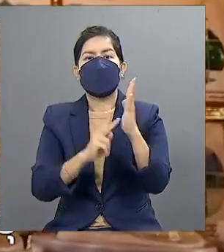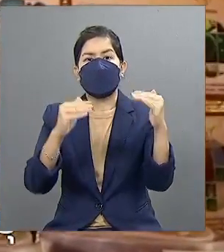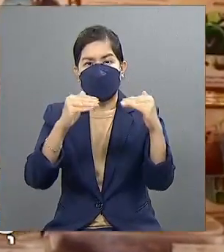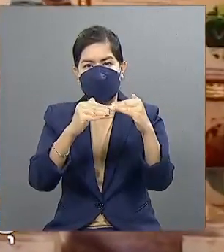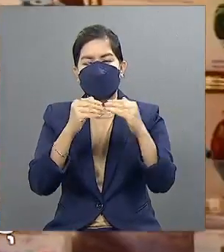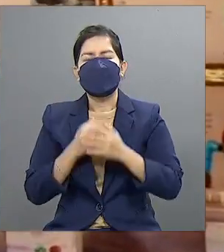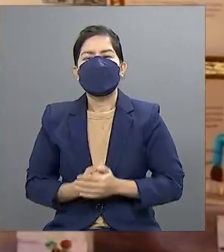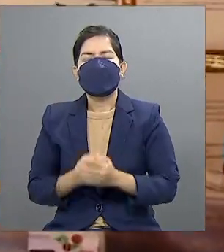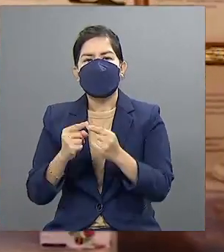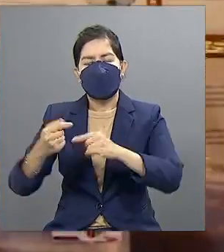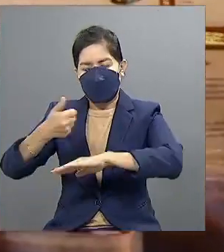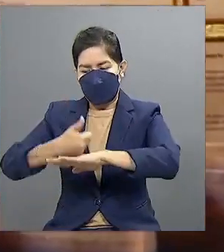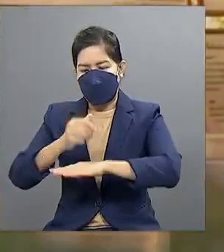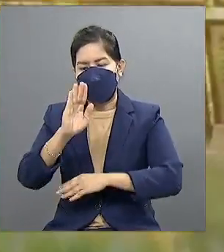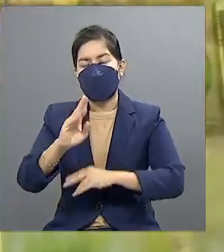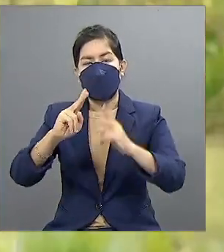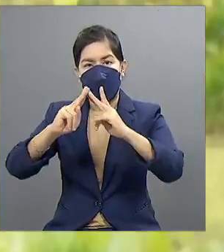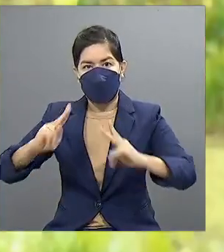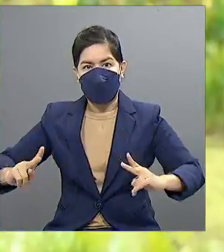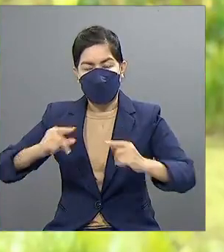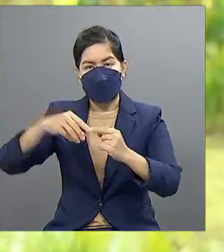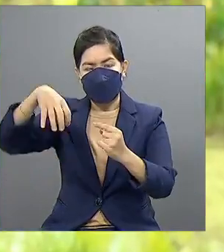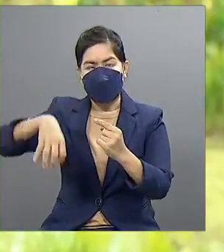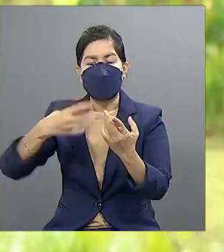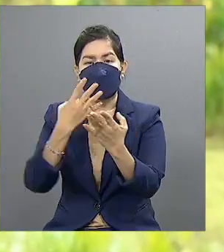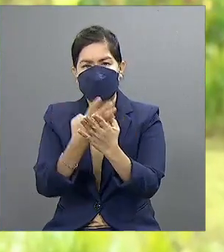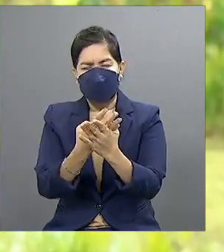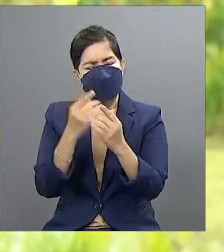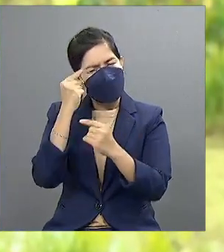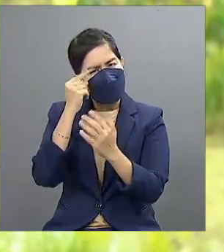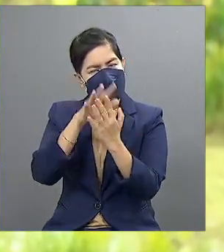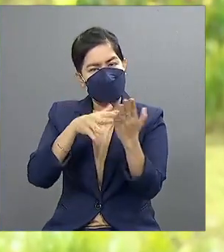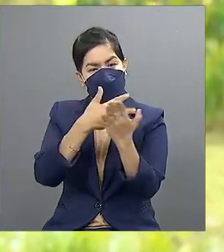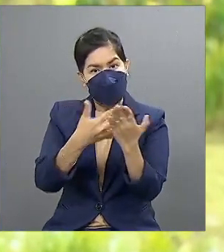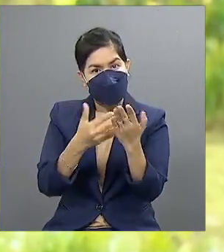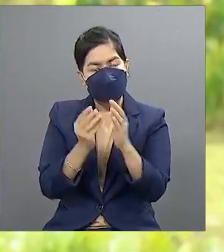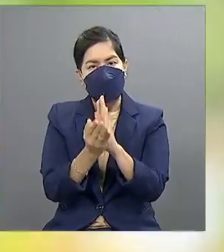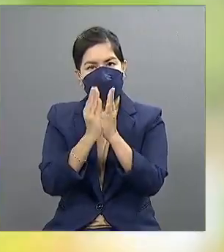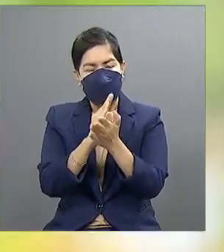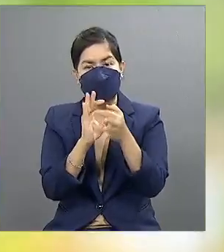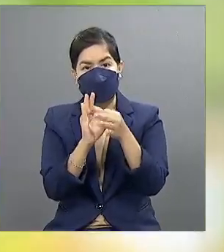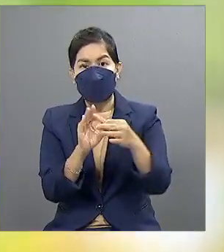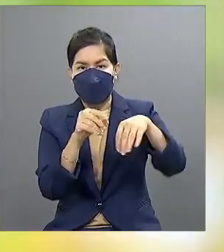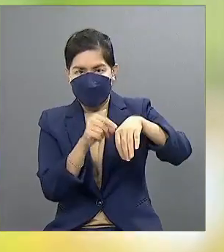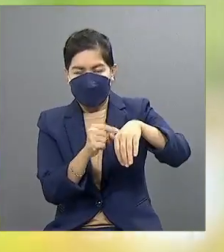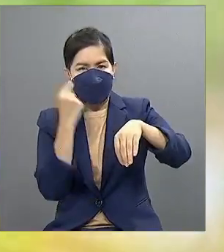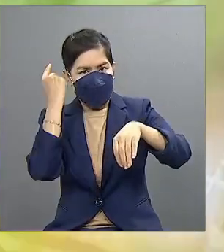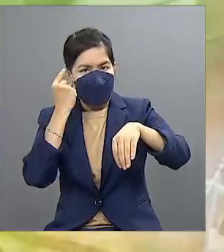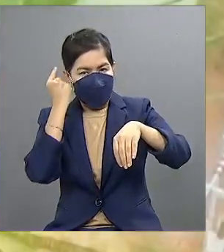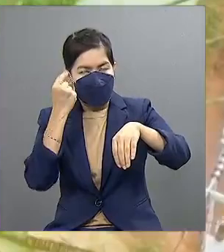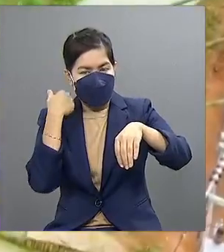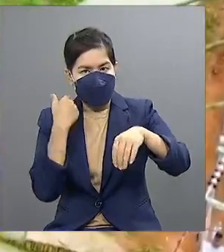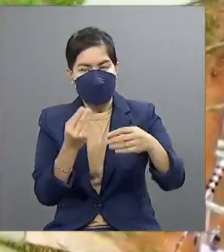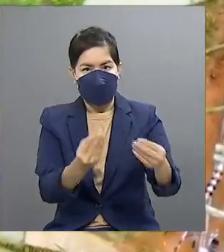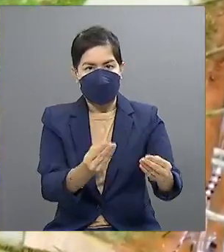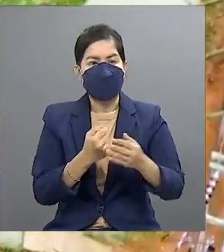ร.อยุศินทพันธ์เนี่ยก็มีนโยบายในเรื่องของการทำเรือนจำท่องเที่ยวนะครับจึงเกิดเป็นเรือนจำท่องเที่ยวขึ้นมาก็มาเชื่อมโยงกับโครงการโคก